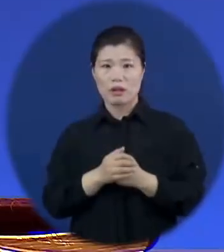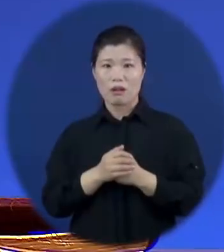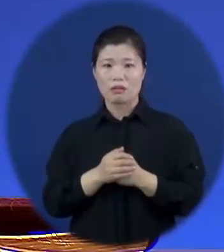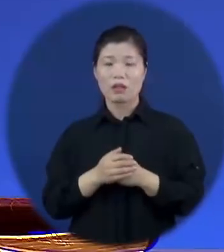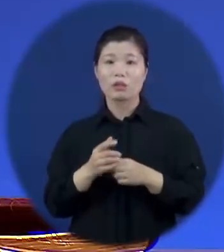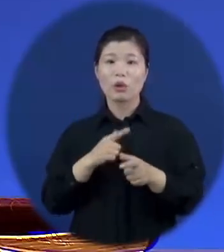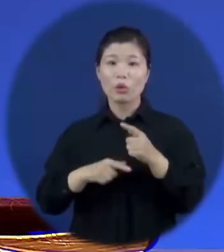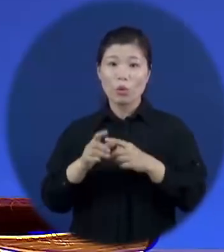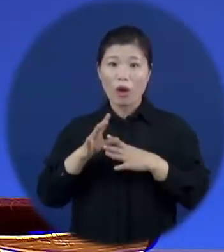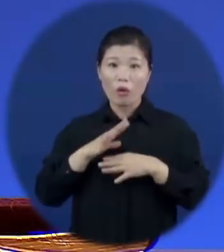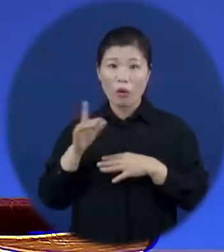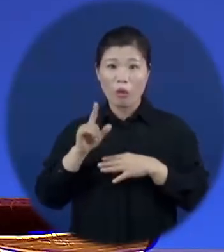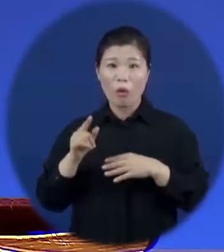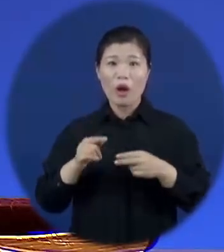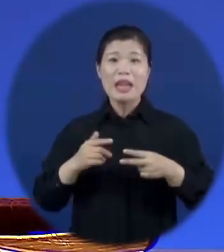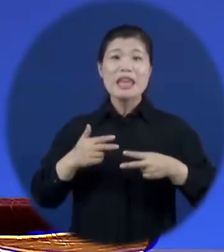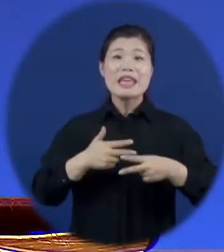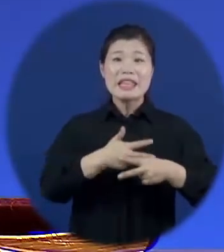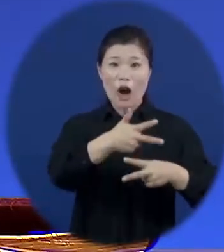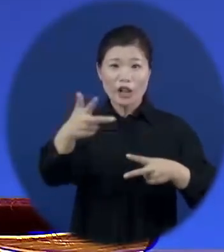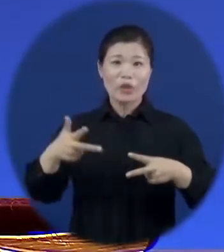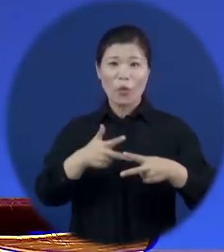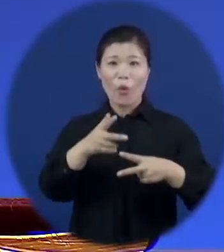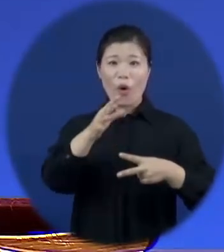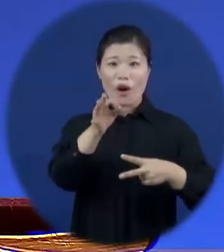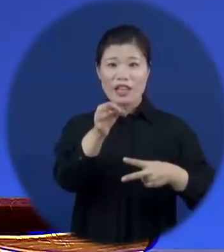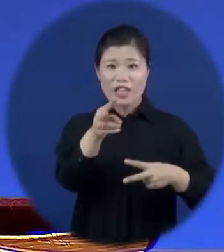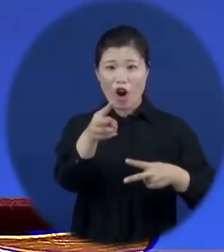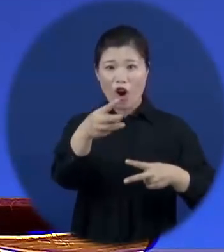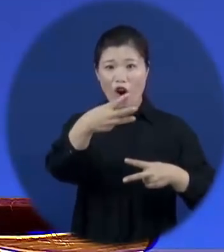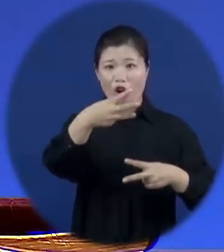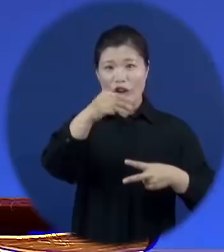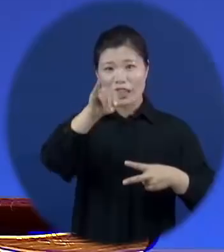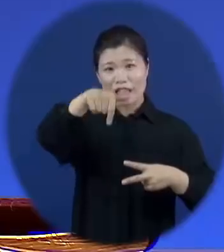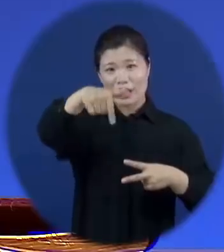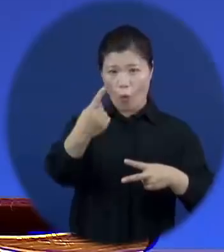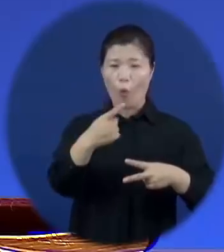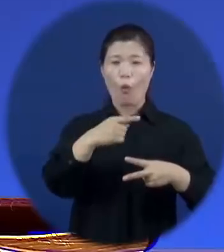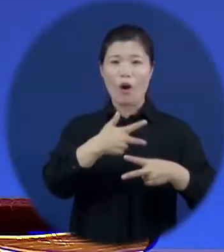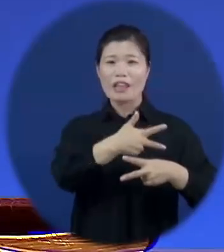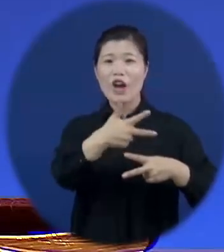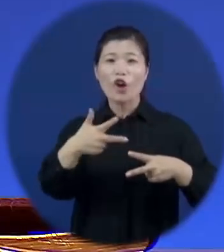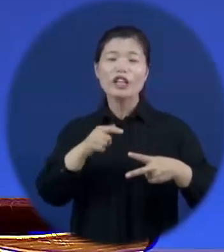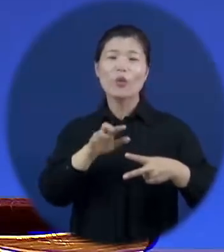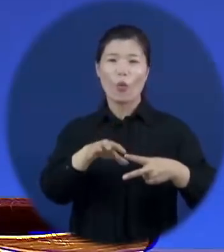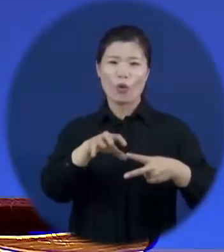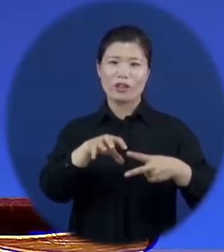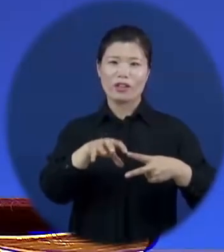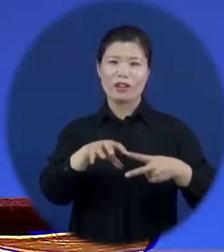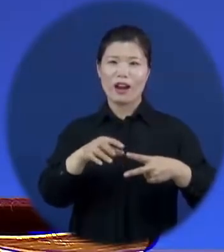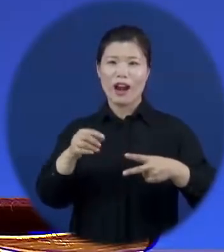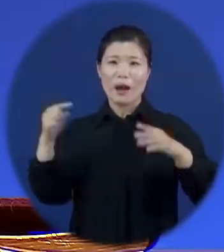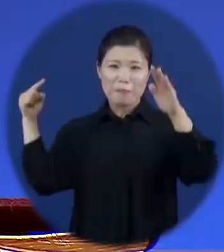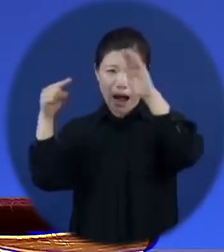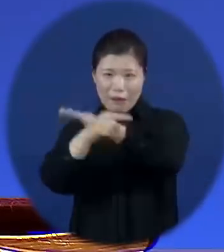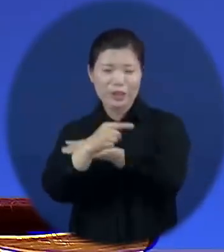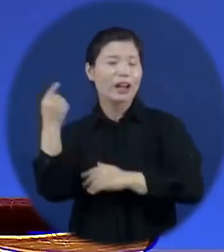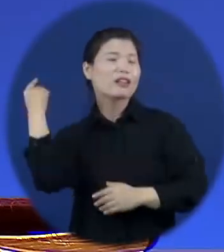사실은 그 예수가 여리고를 방문한다는 것입니다. 그 예수님께서 여리고를 지나간다는